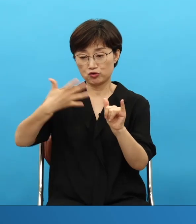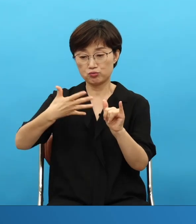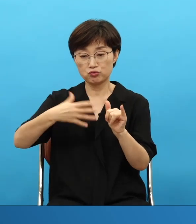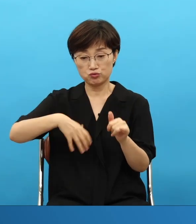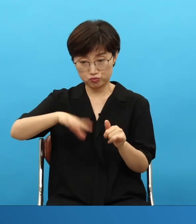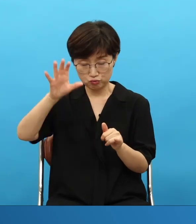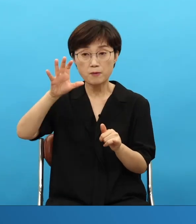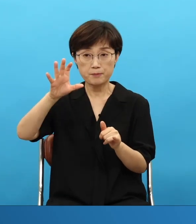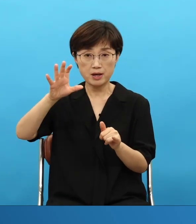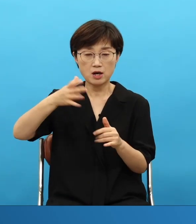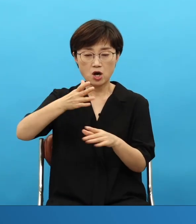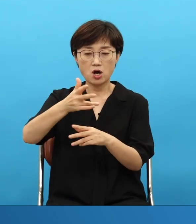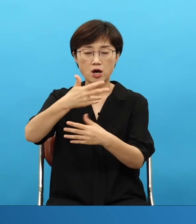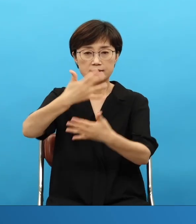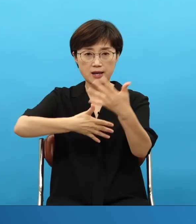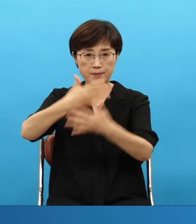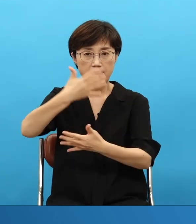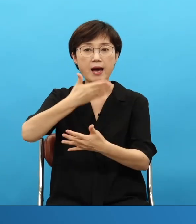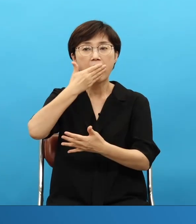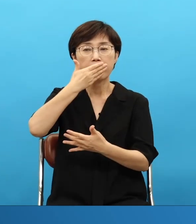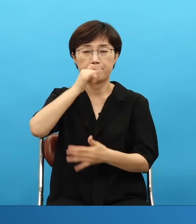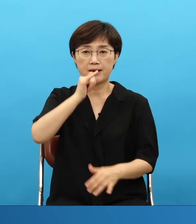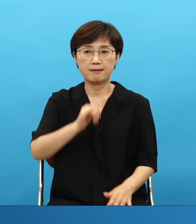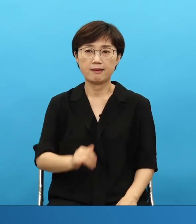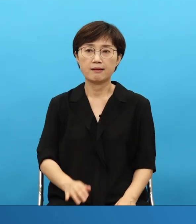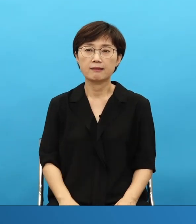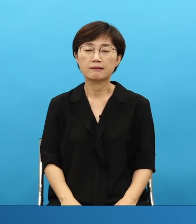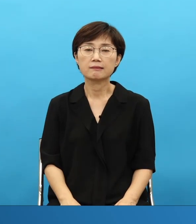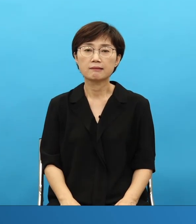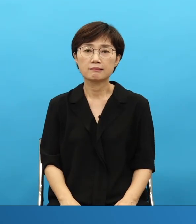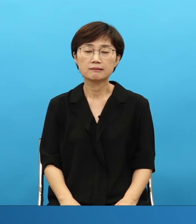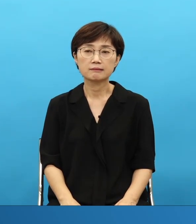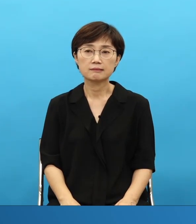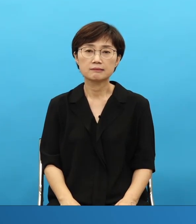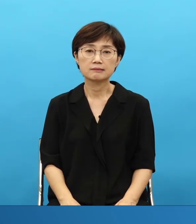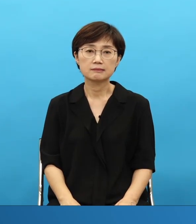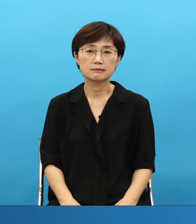채널 RUTC TV와 위다락에서 시청할 수 있습니다.